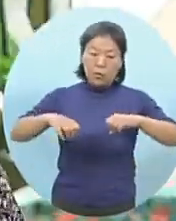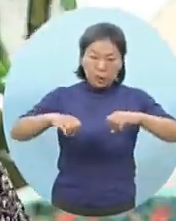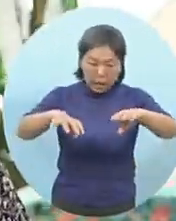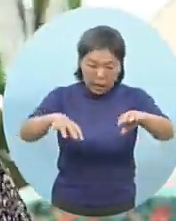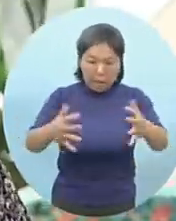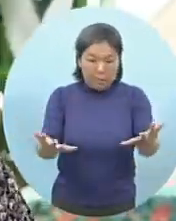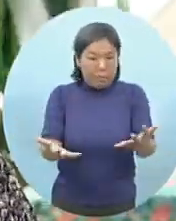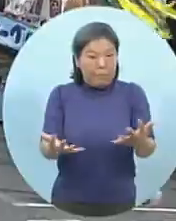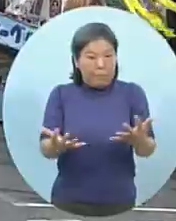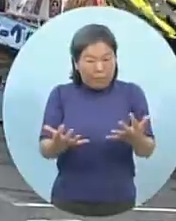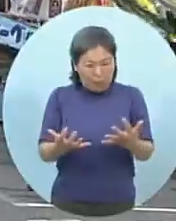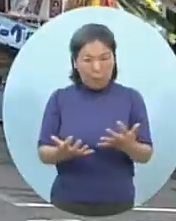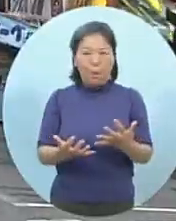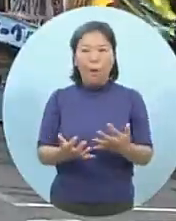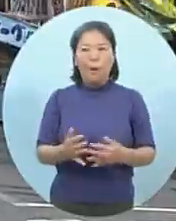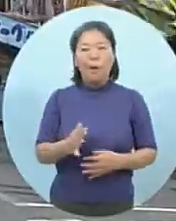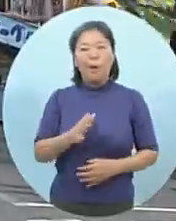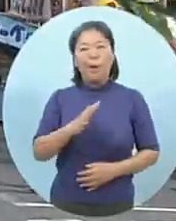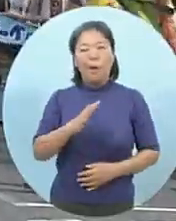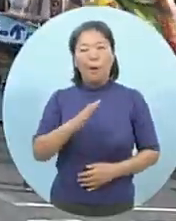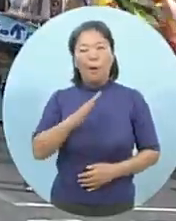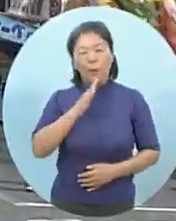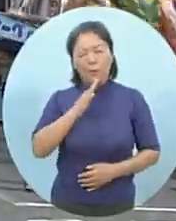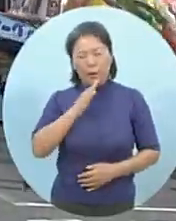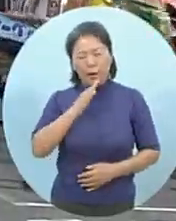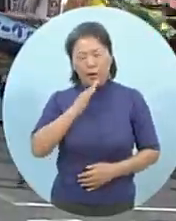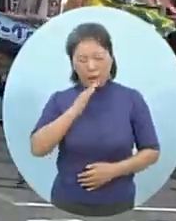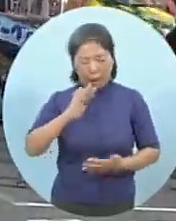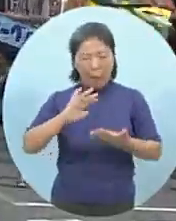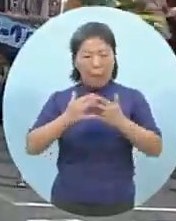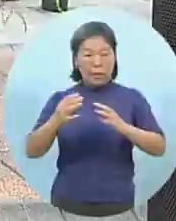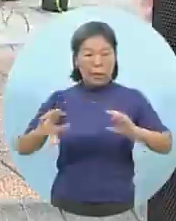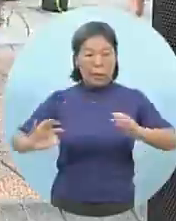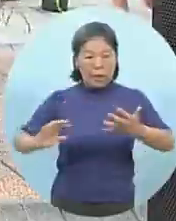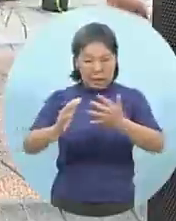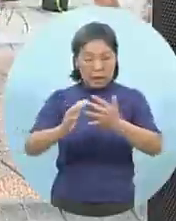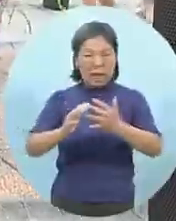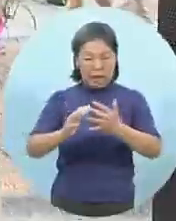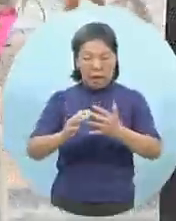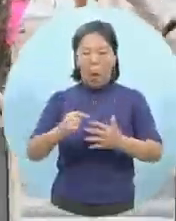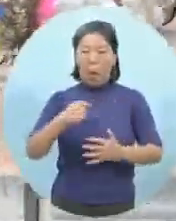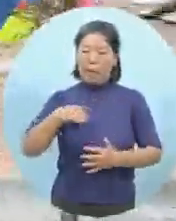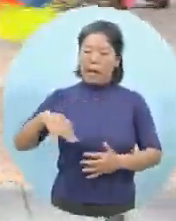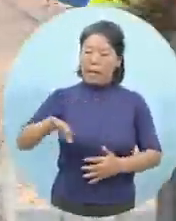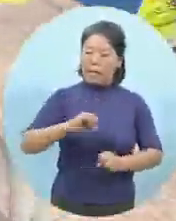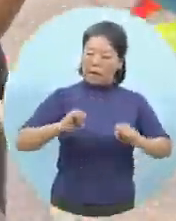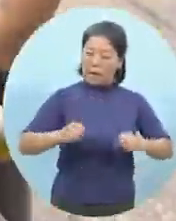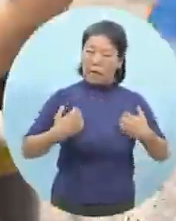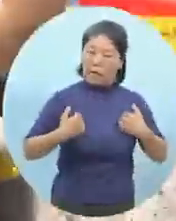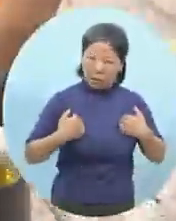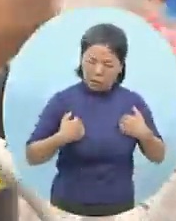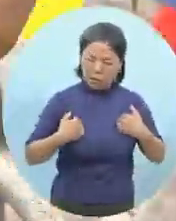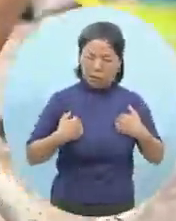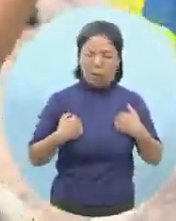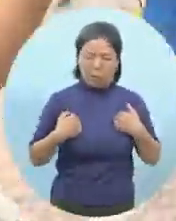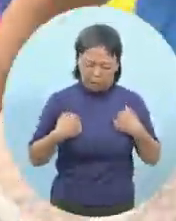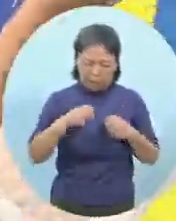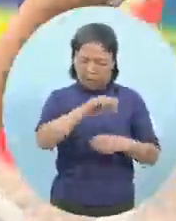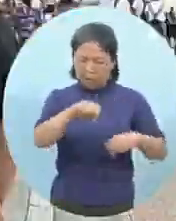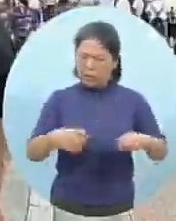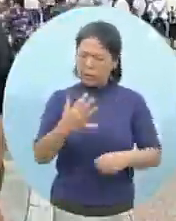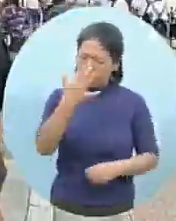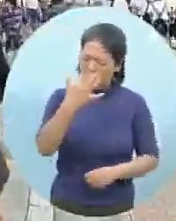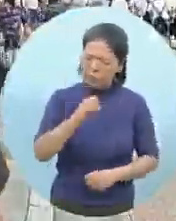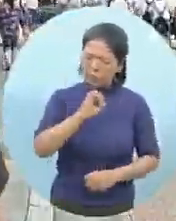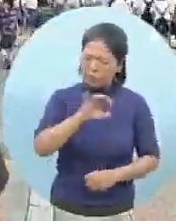集まってきますよね。やっぱり町の活性化、そのためには私たちが頑張らなかったらつまらないなってなって